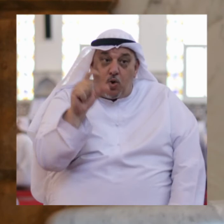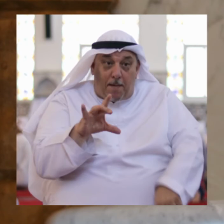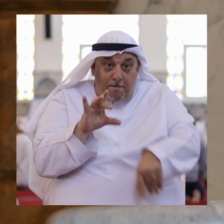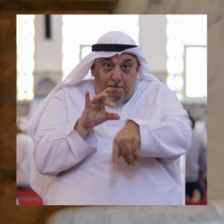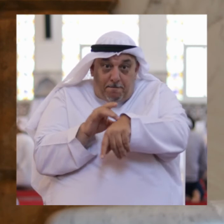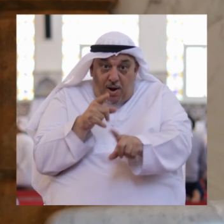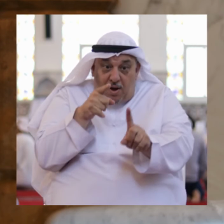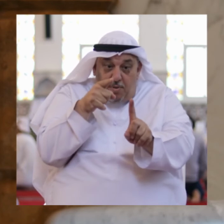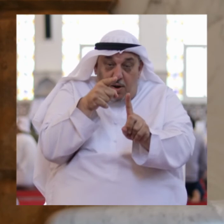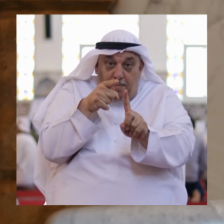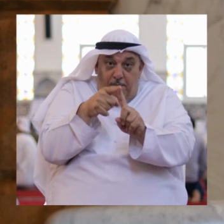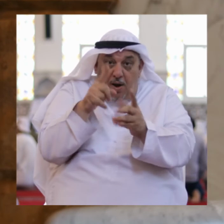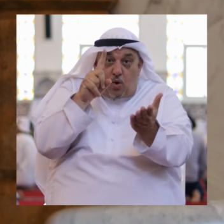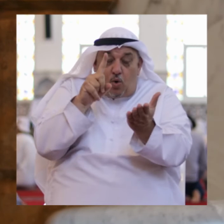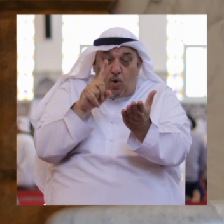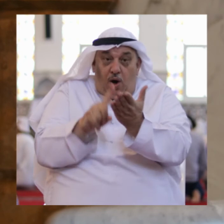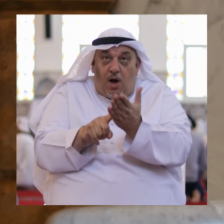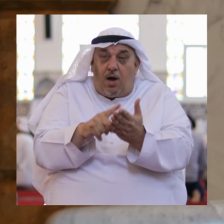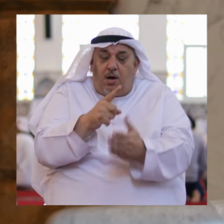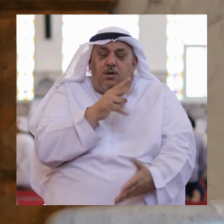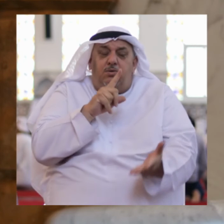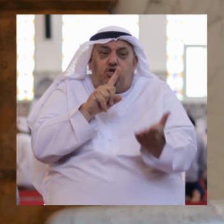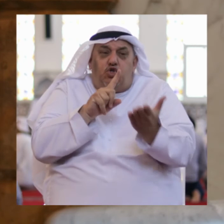يذهب الله به خطاياه